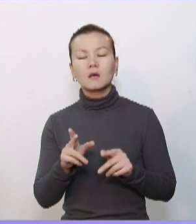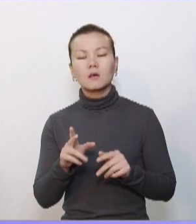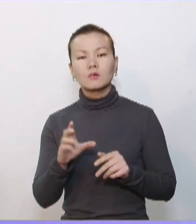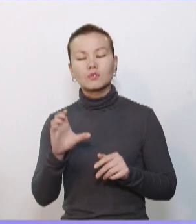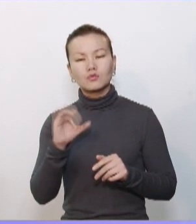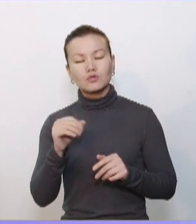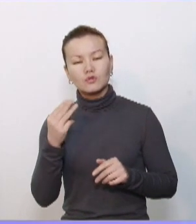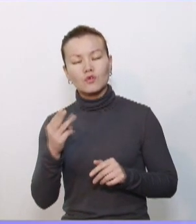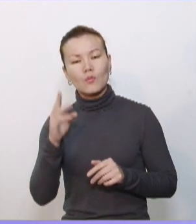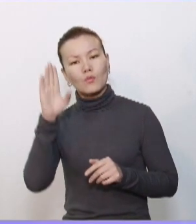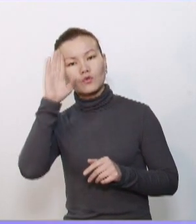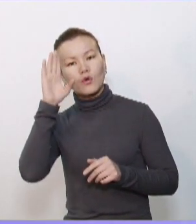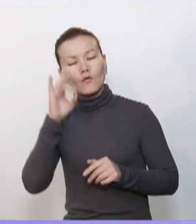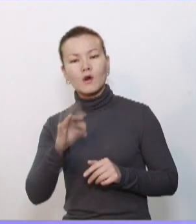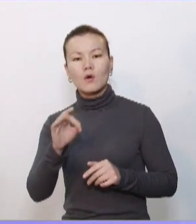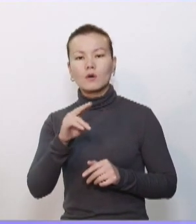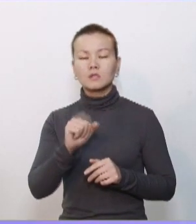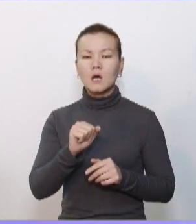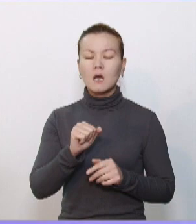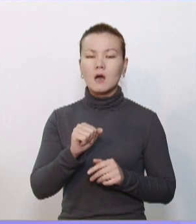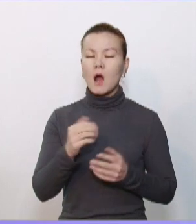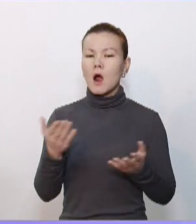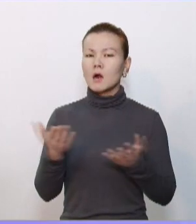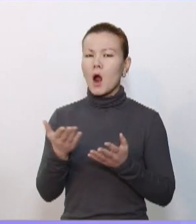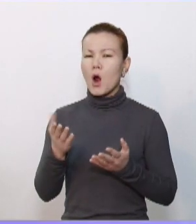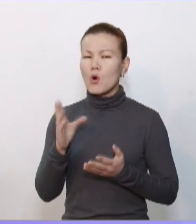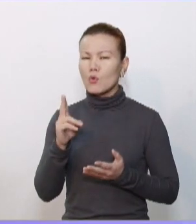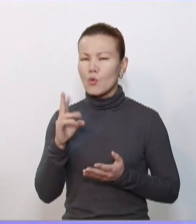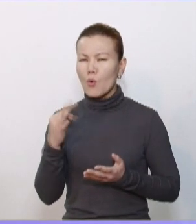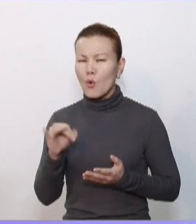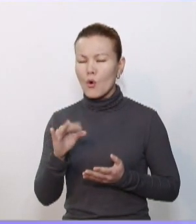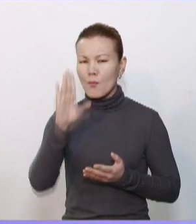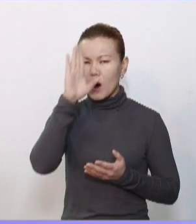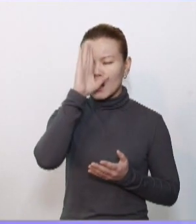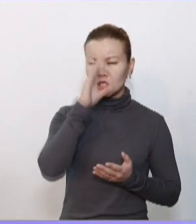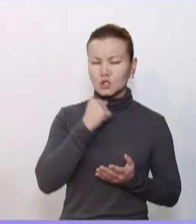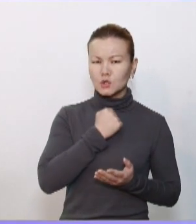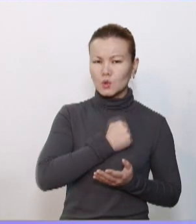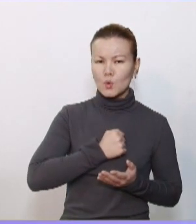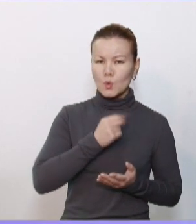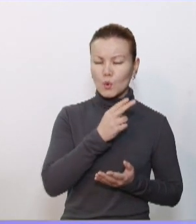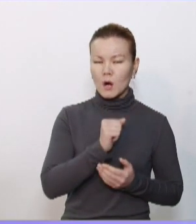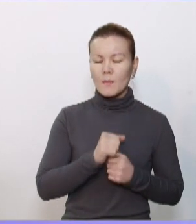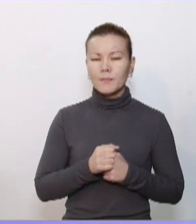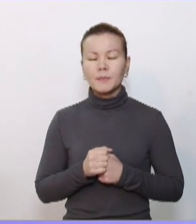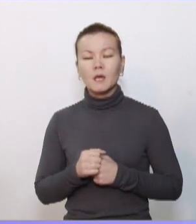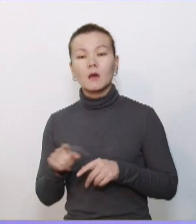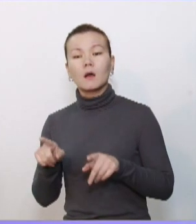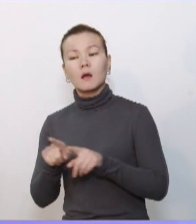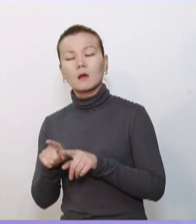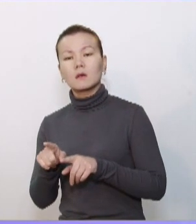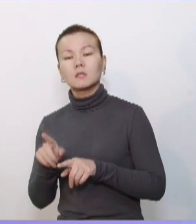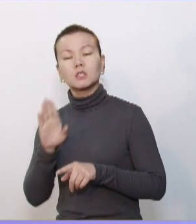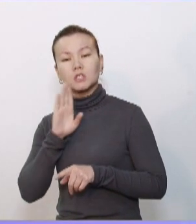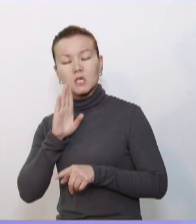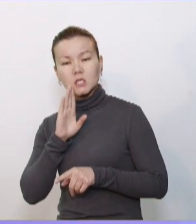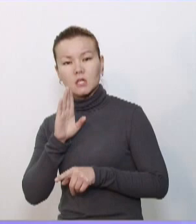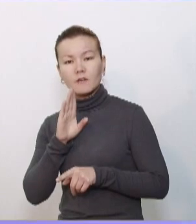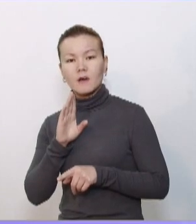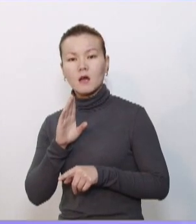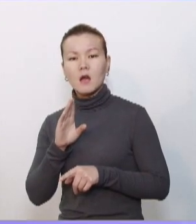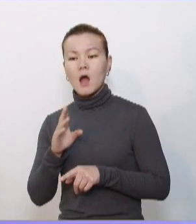существительные мужского рода «какой мальчик злюка», то как существительные женского